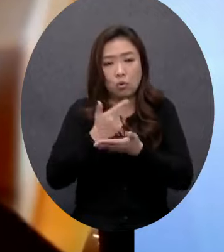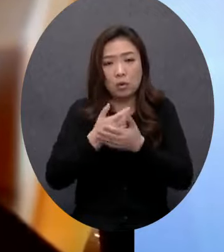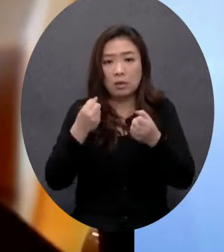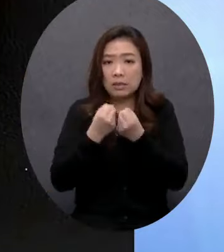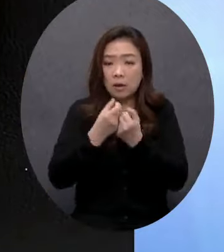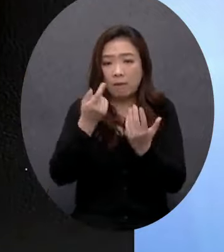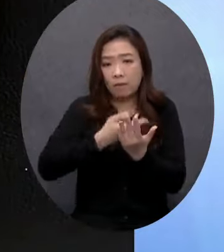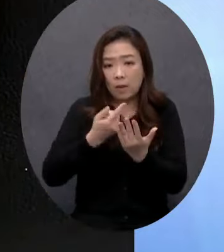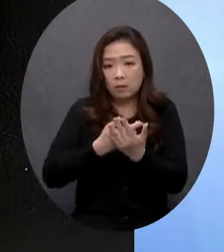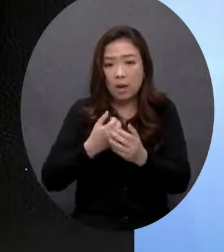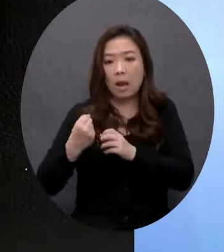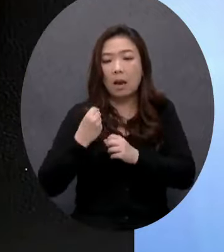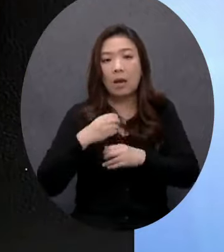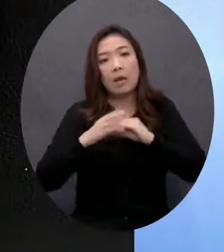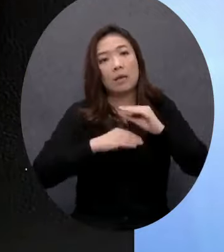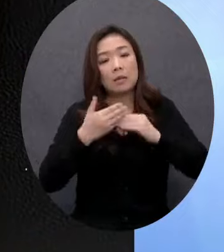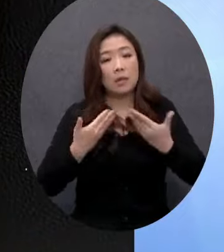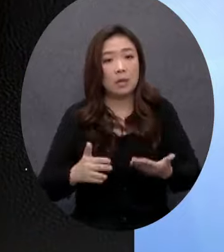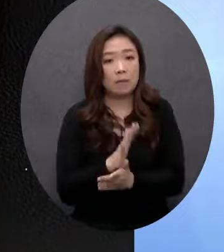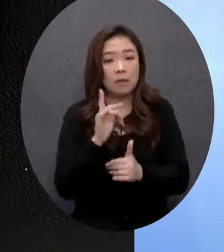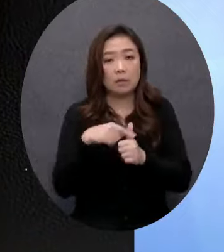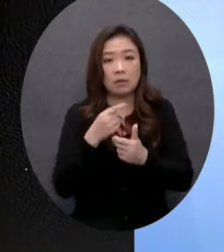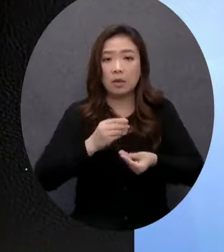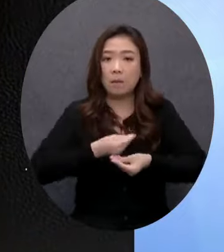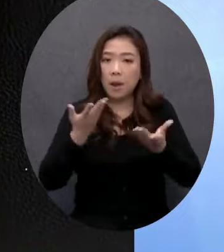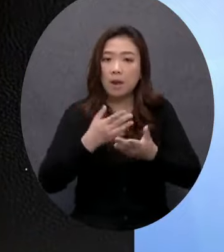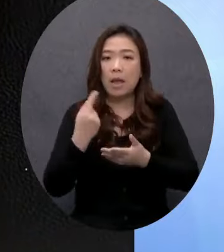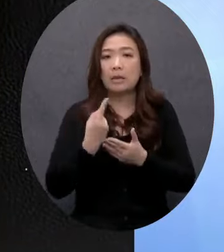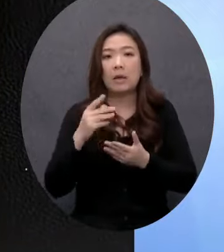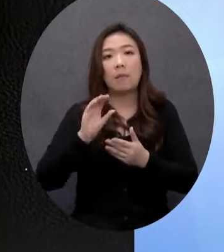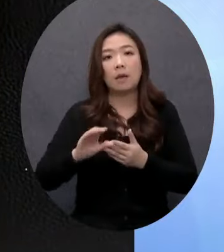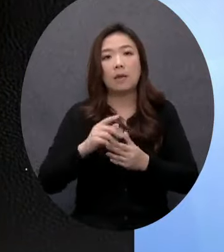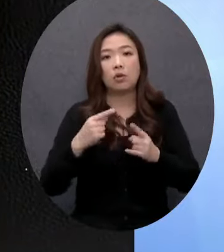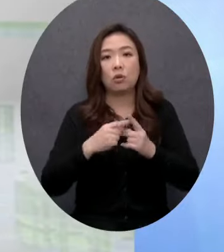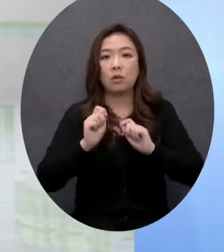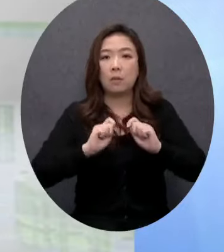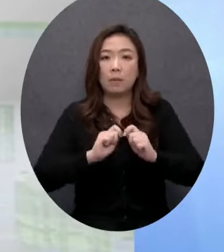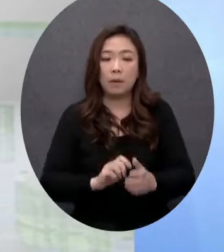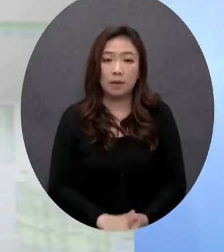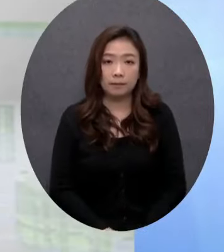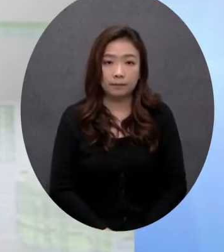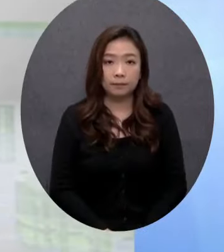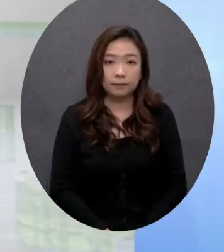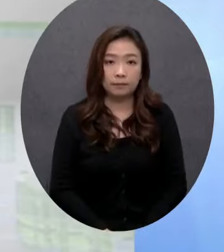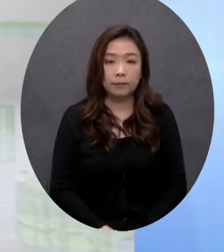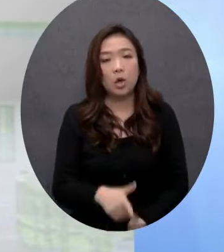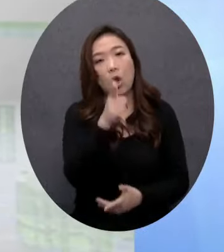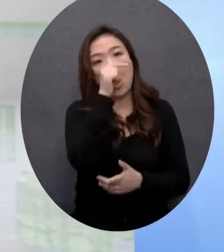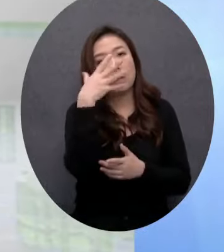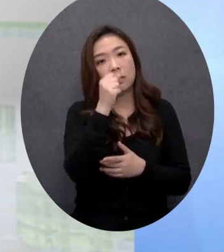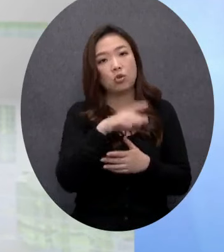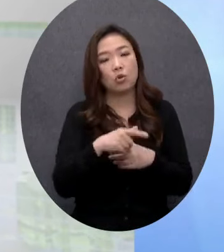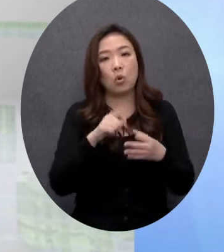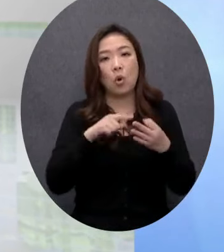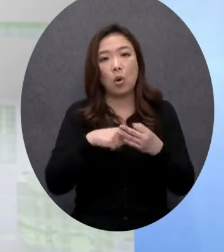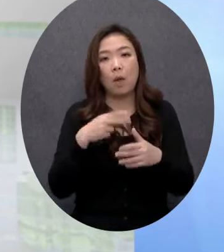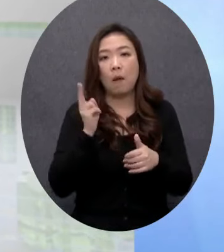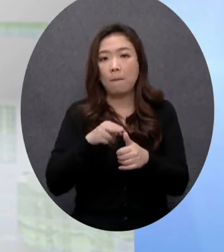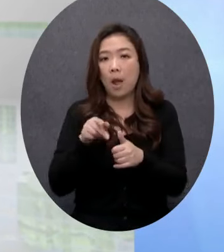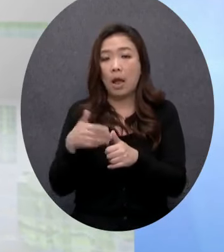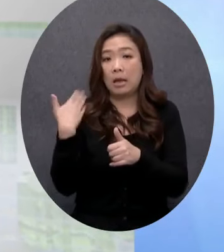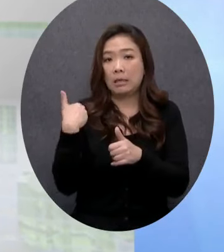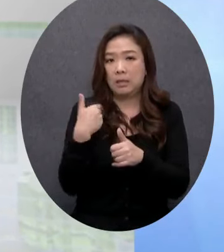安全能力建设，今年先发行10,000亿元人民币。 俄罗斯总统普京任命原本